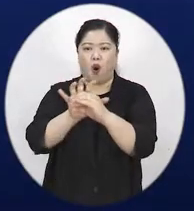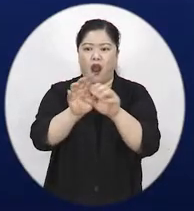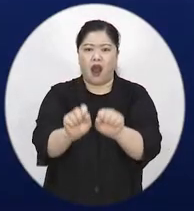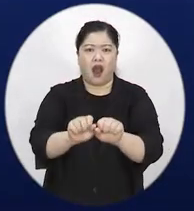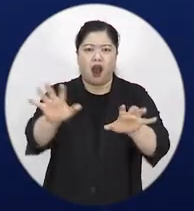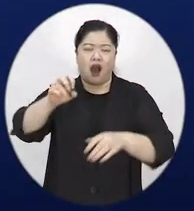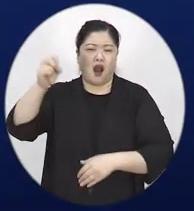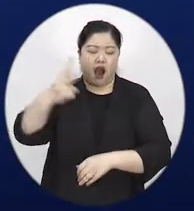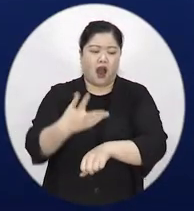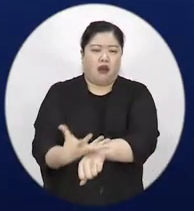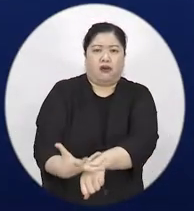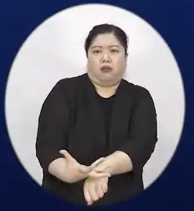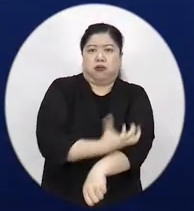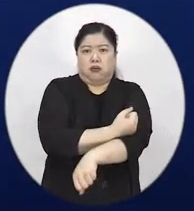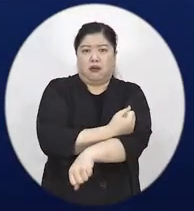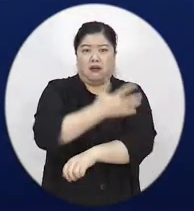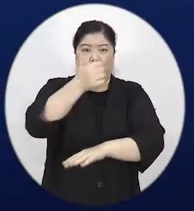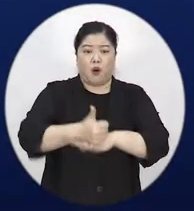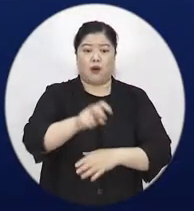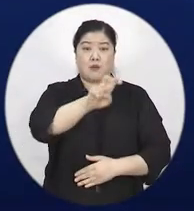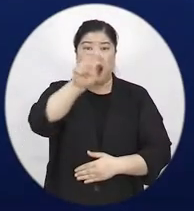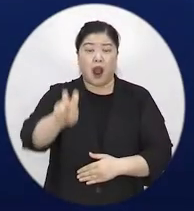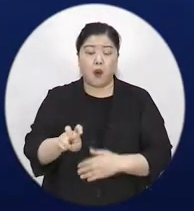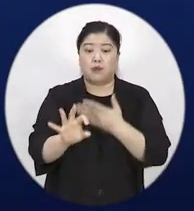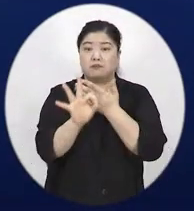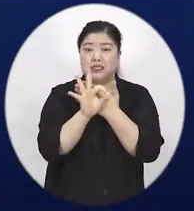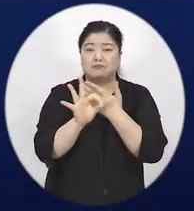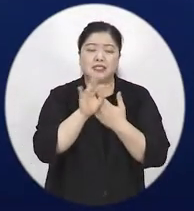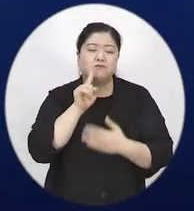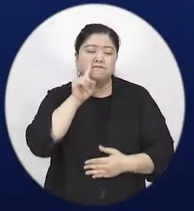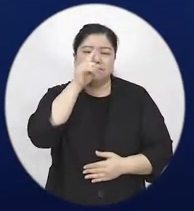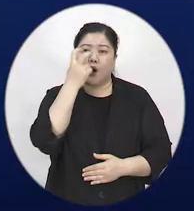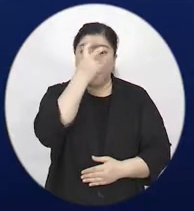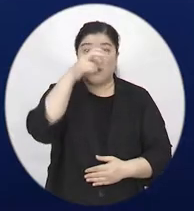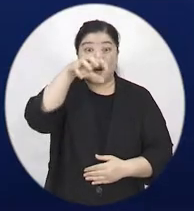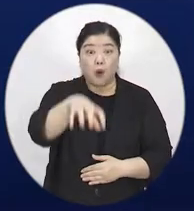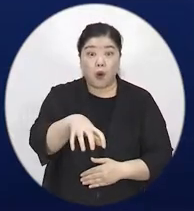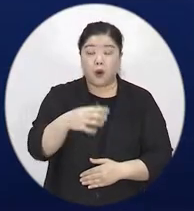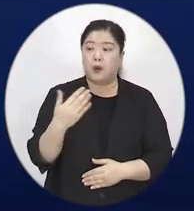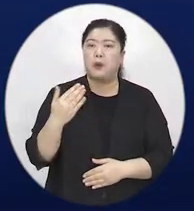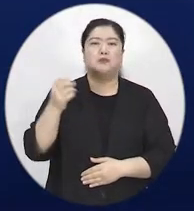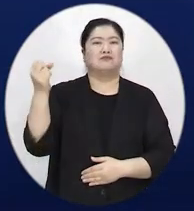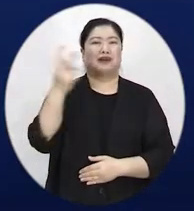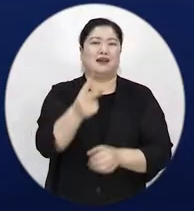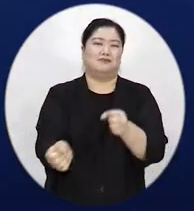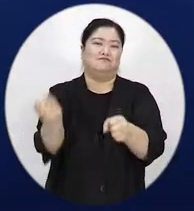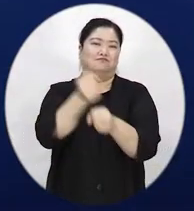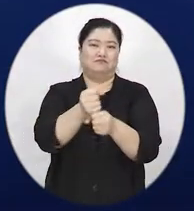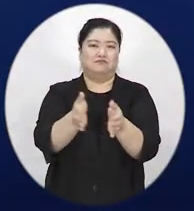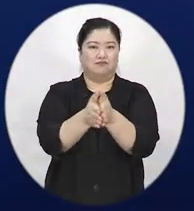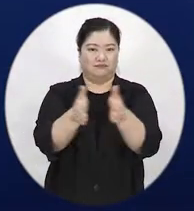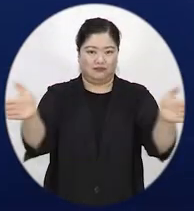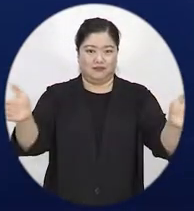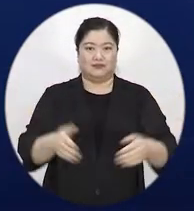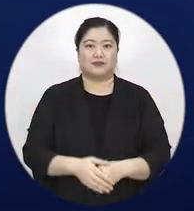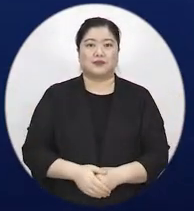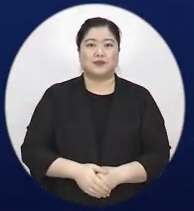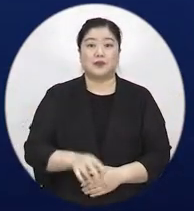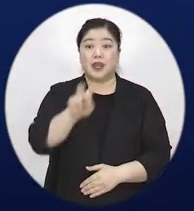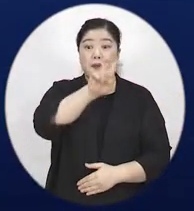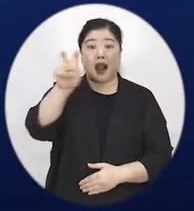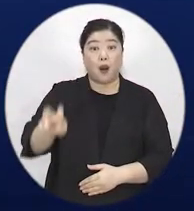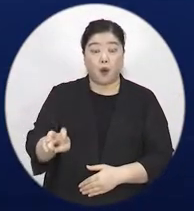코로나19 재확산 속도가 빨라지면서 마곡 임시선별검사소가 지난 27일부터 다시 운영을